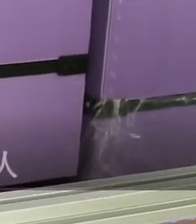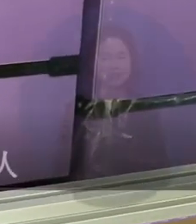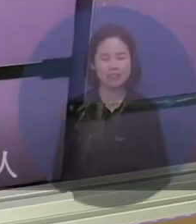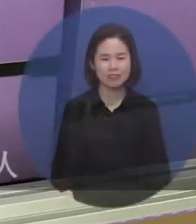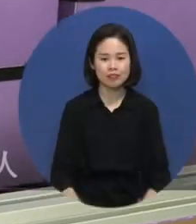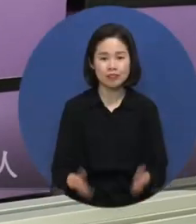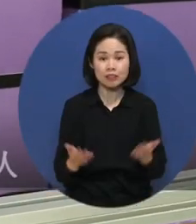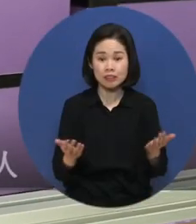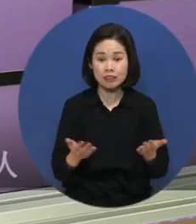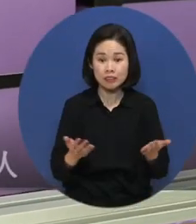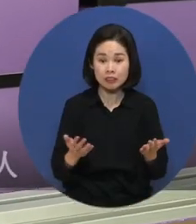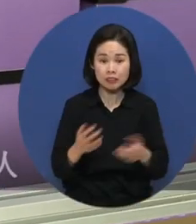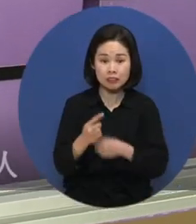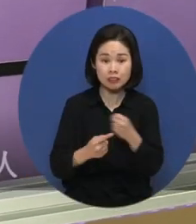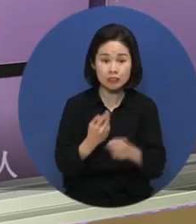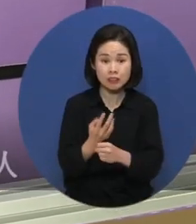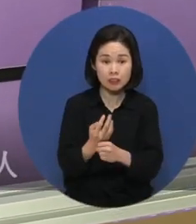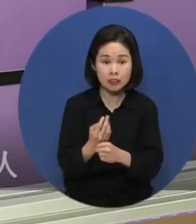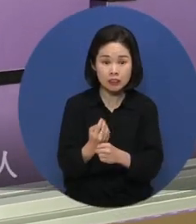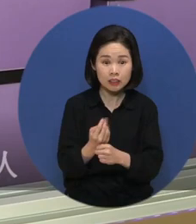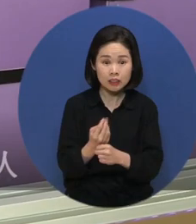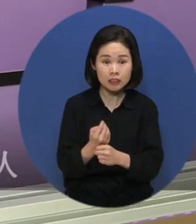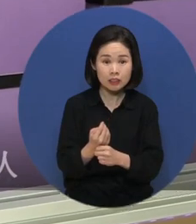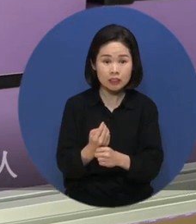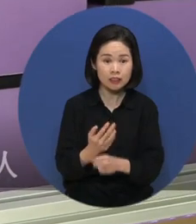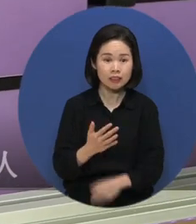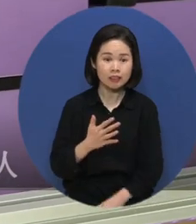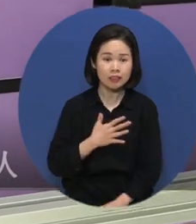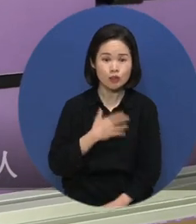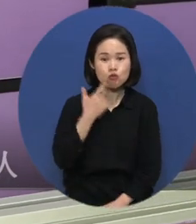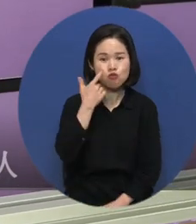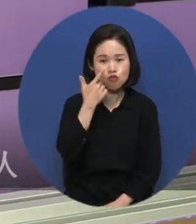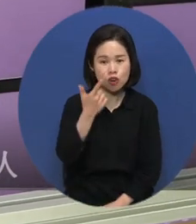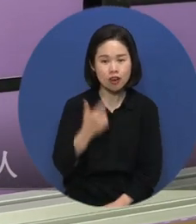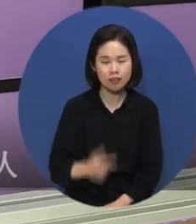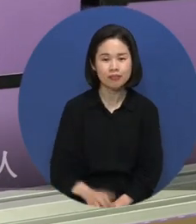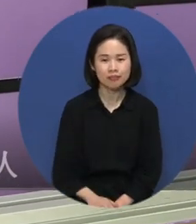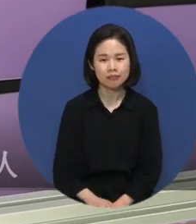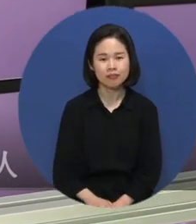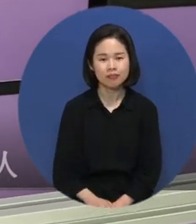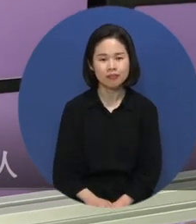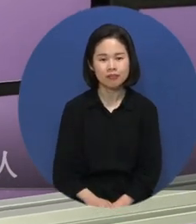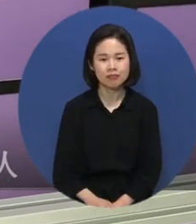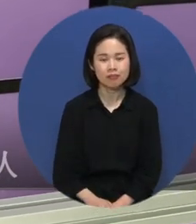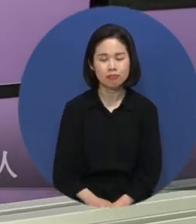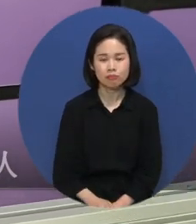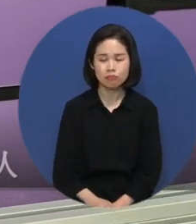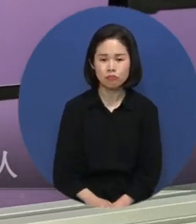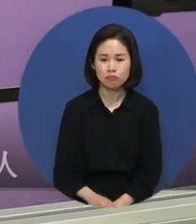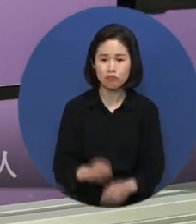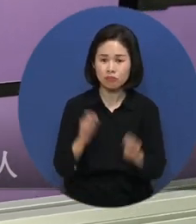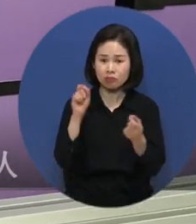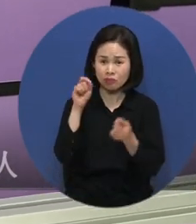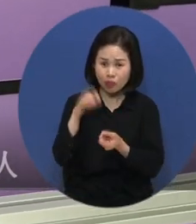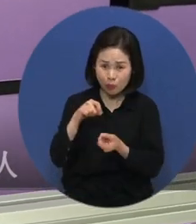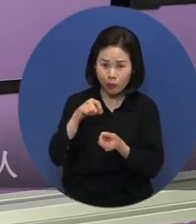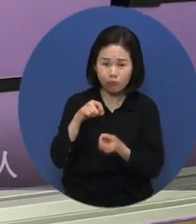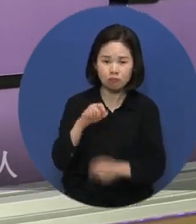여기서 일하신 지는 얼마나 되셨어요? 저는 한 6개월 정도 됐어요. 6개월 정도? 얼마 안 되셨네요.